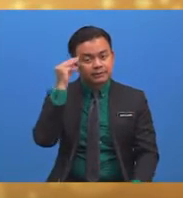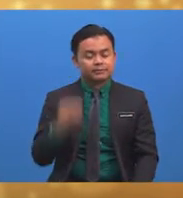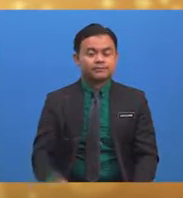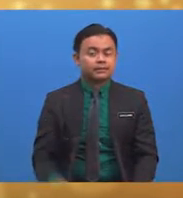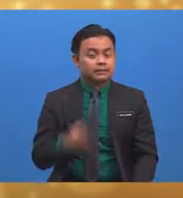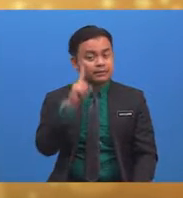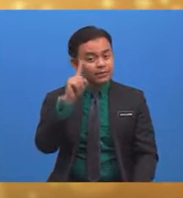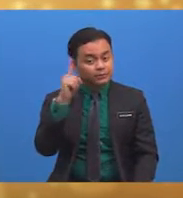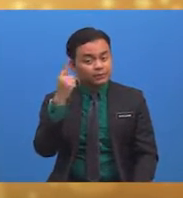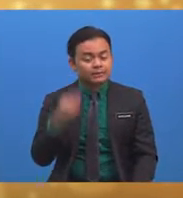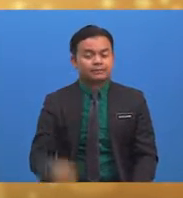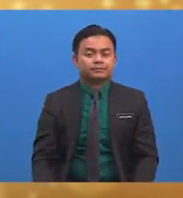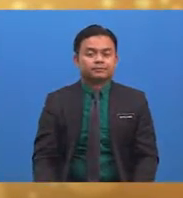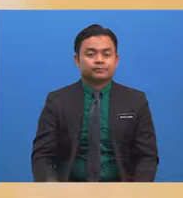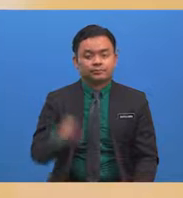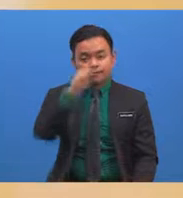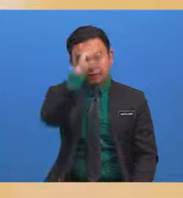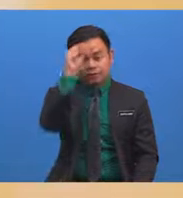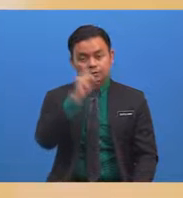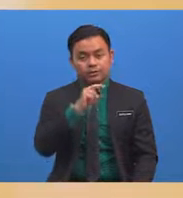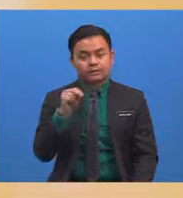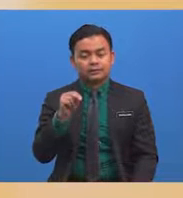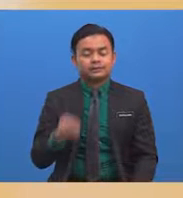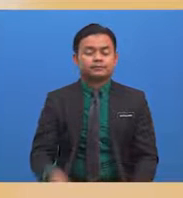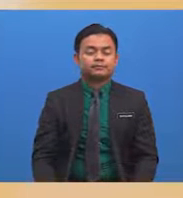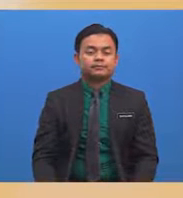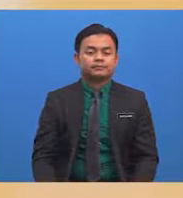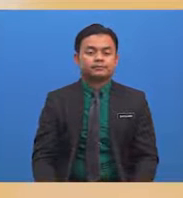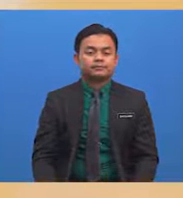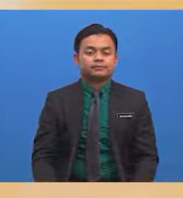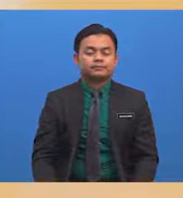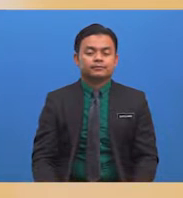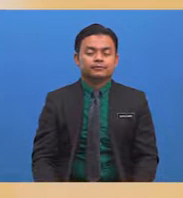Satu saja. Soalan yang seperti soalan kebat juga.